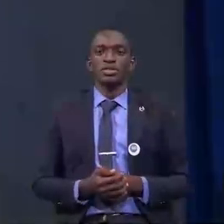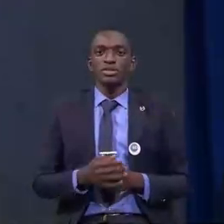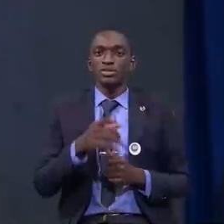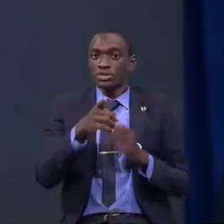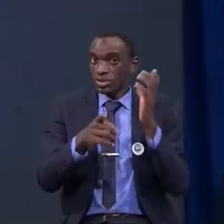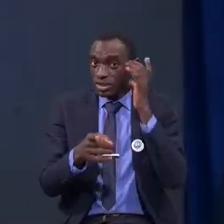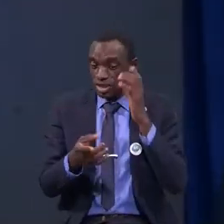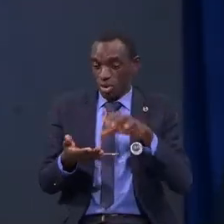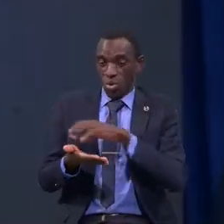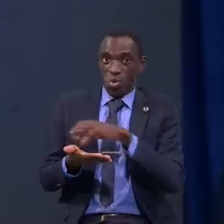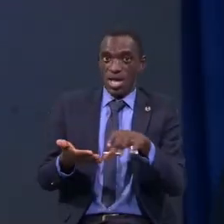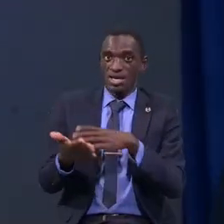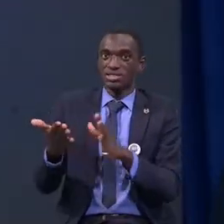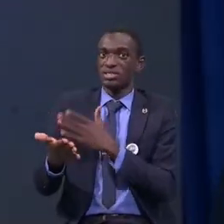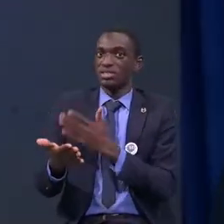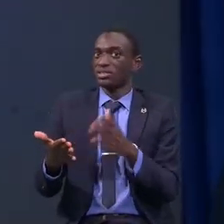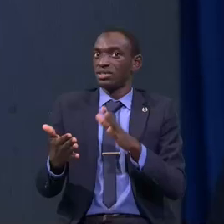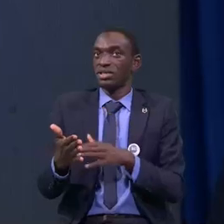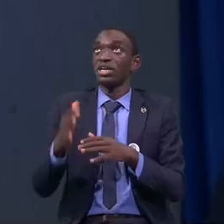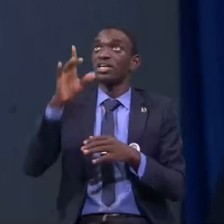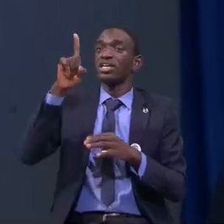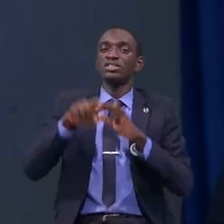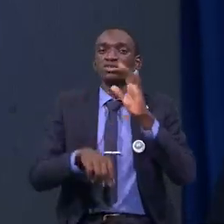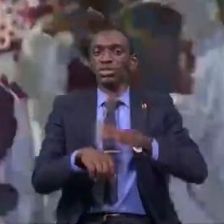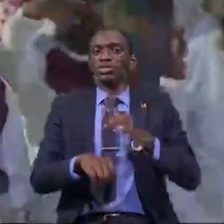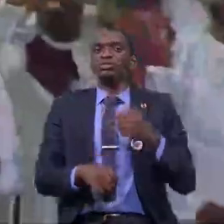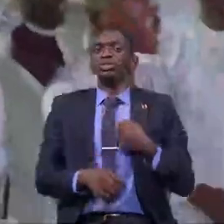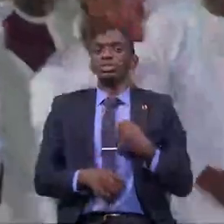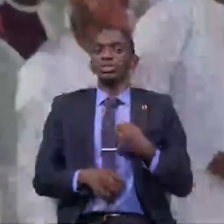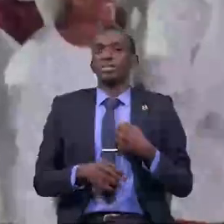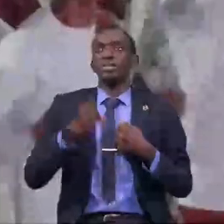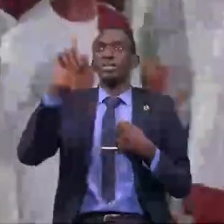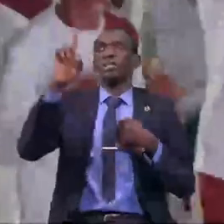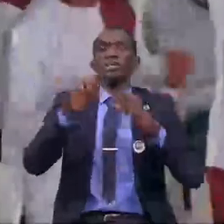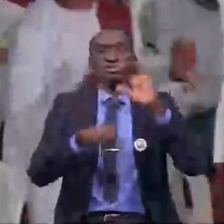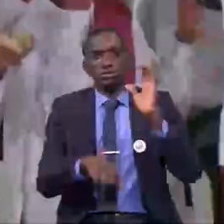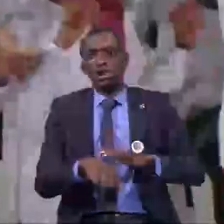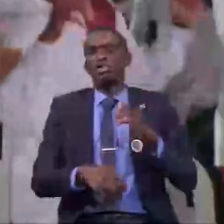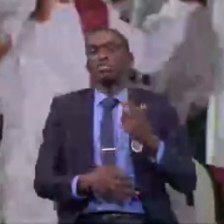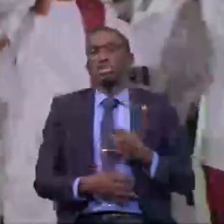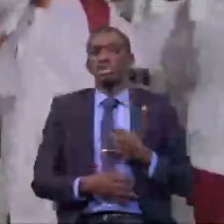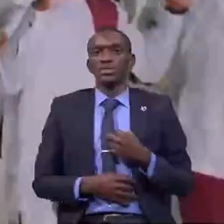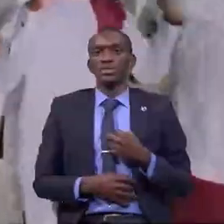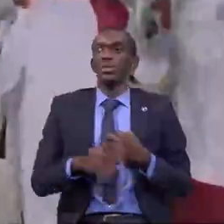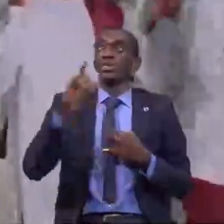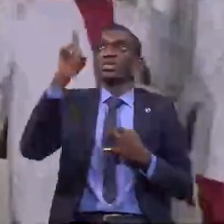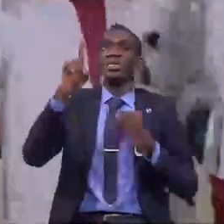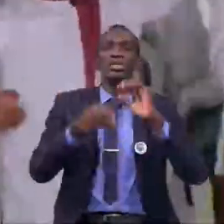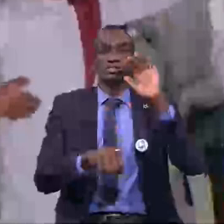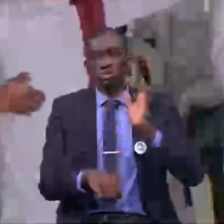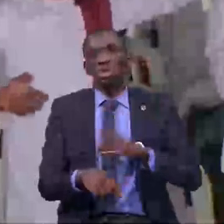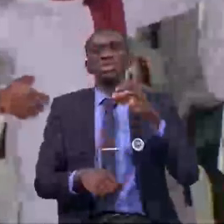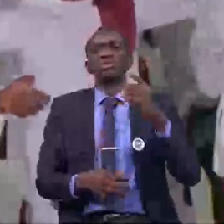Est-ce que vous avez entendu la chorale? Il m'a touché. Il m'a touché. Il m'a